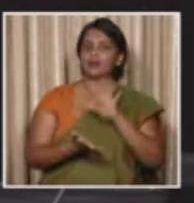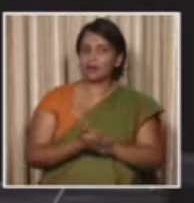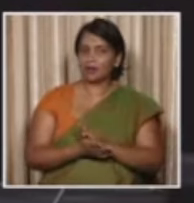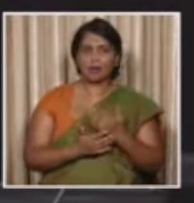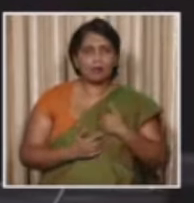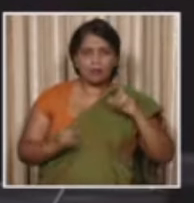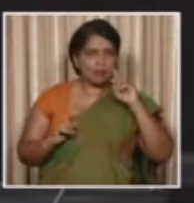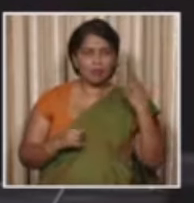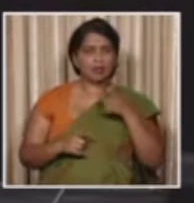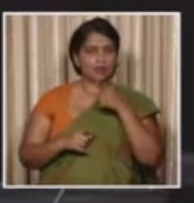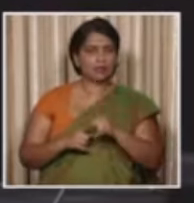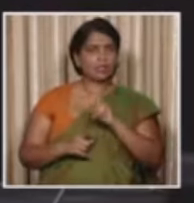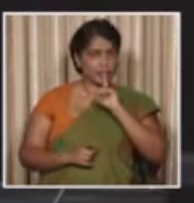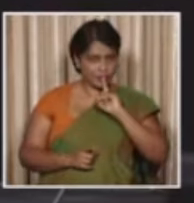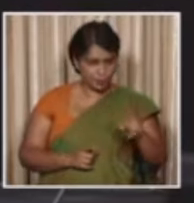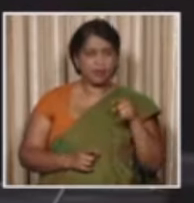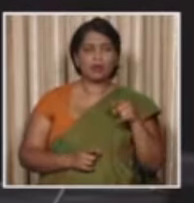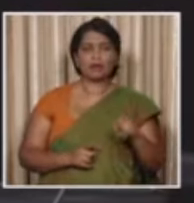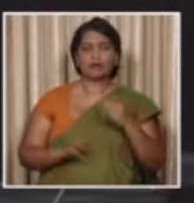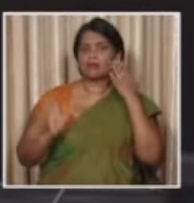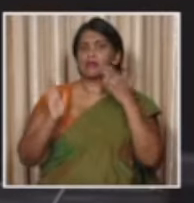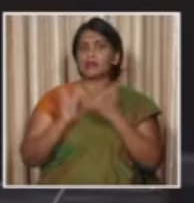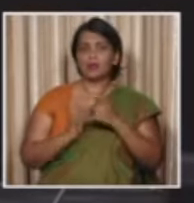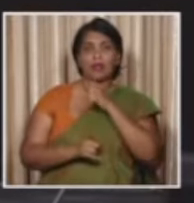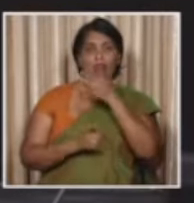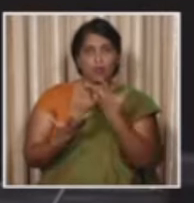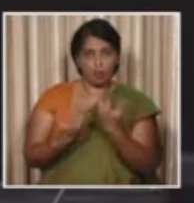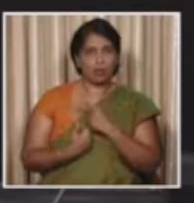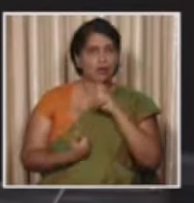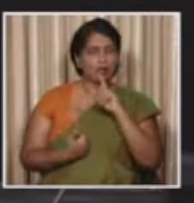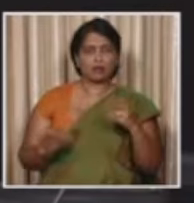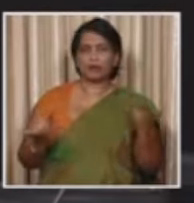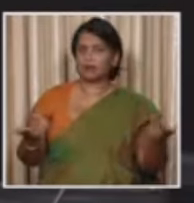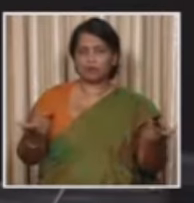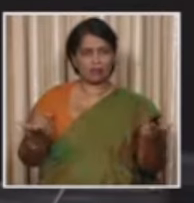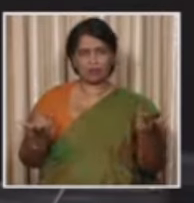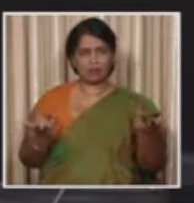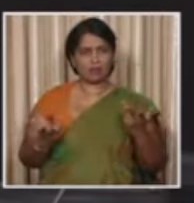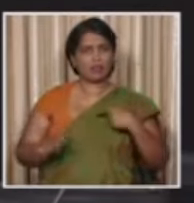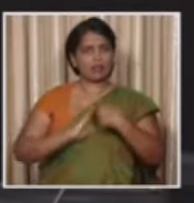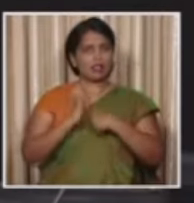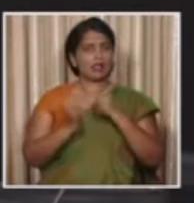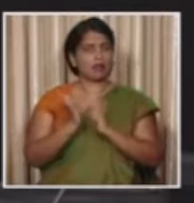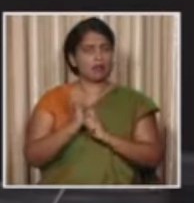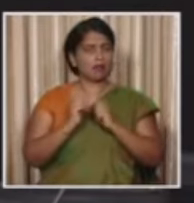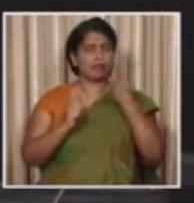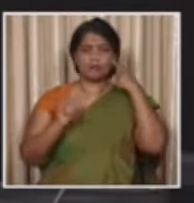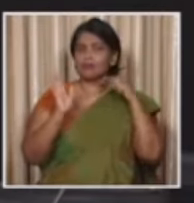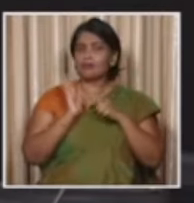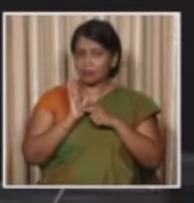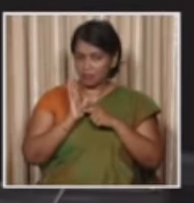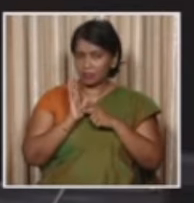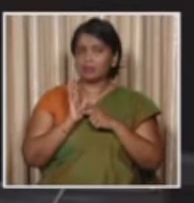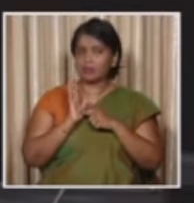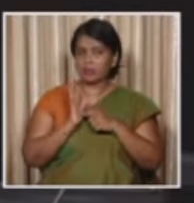හැබැයි මම නම් දන්නේ නැහැ මෙතුමා ඉල්ලීමක් කළා තිබ්බා කියලා මේ සම්බන්ධයෙන් මෙතුමාට කතා කරන්න ඕනි කියලා. ඉතින් දේශීය ණය ප්‍රසස්තකරණය සම්බන්ධයෙන්